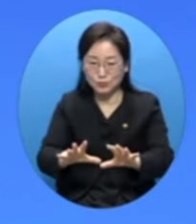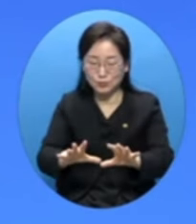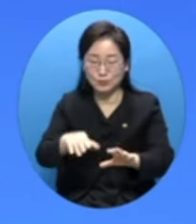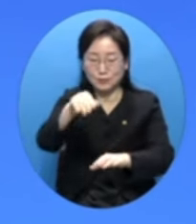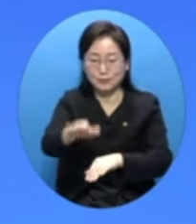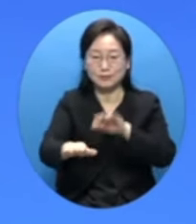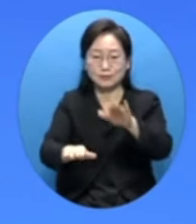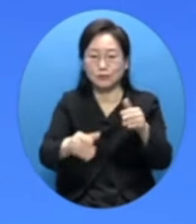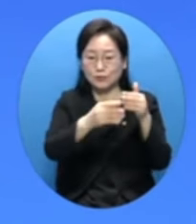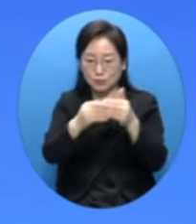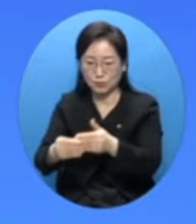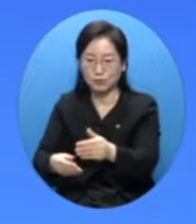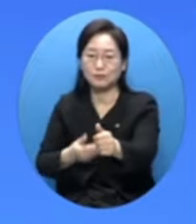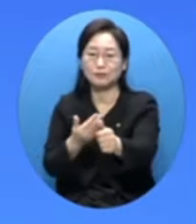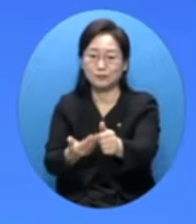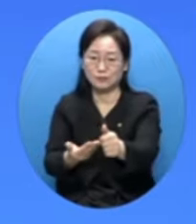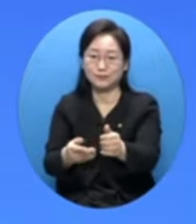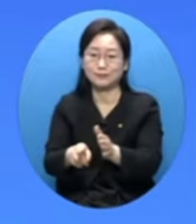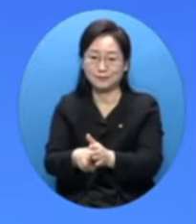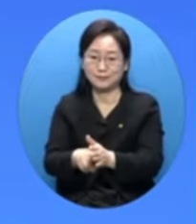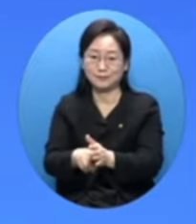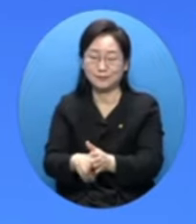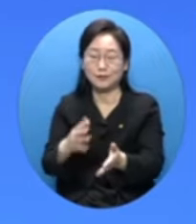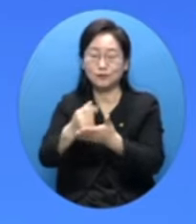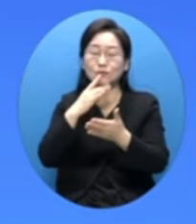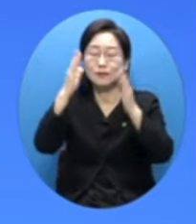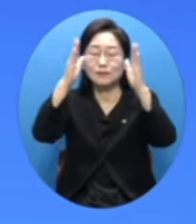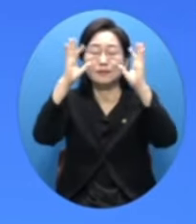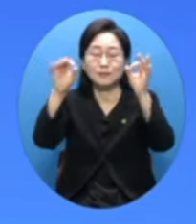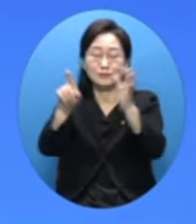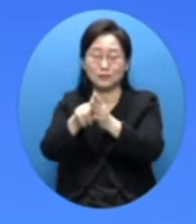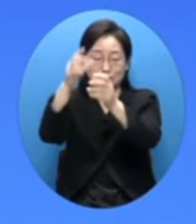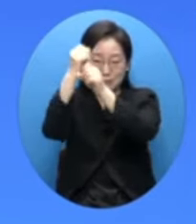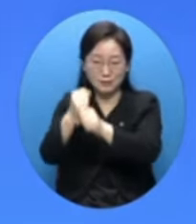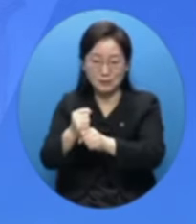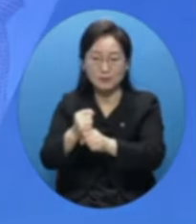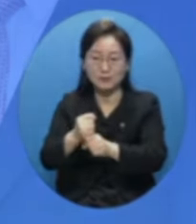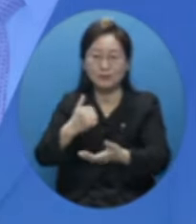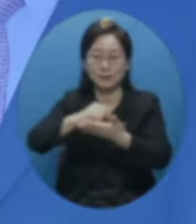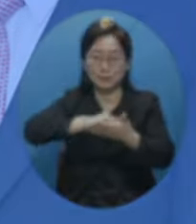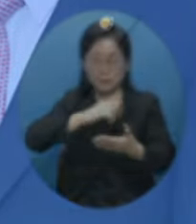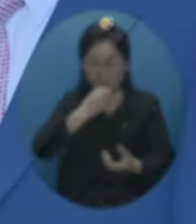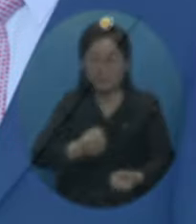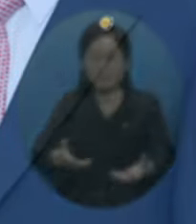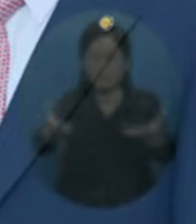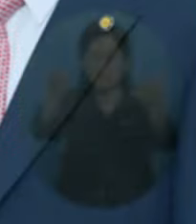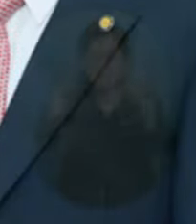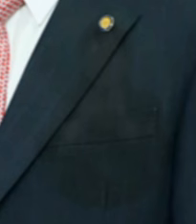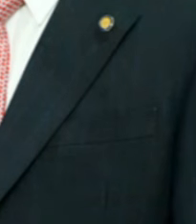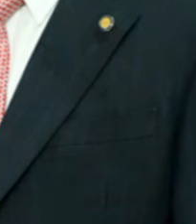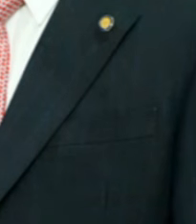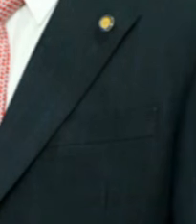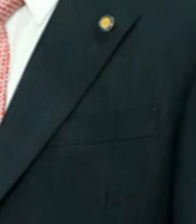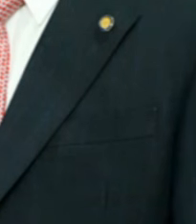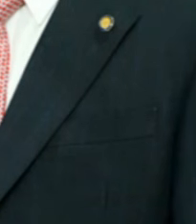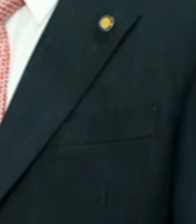인도해 주실 것입니다. 주님만 바라보고 믿고 자란 여러분 모두에게 주님의 이름으로 축원합니다.